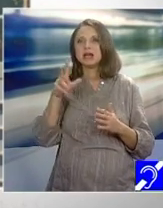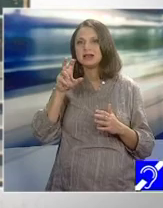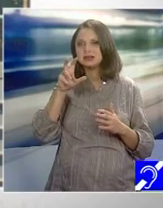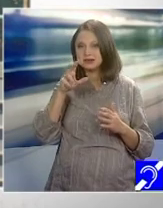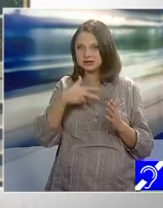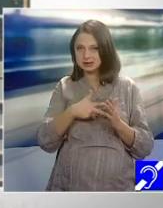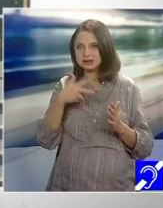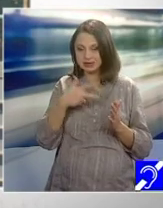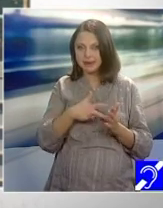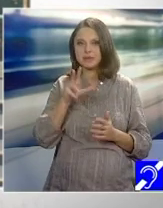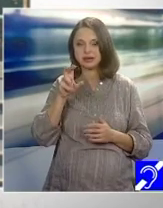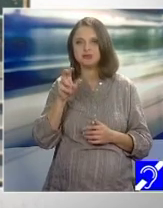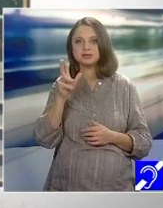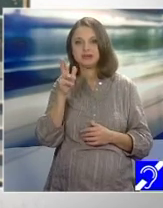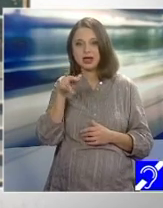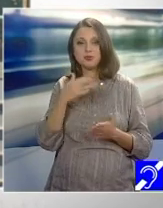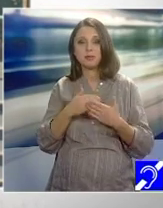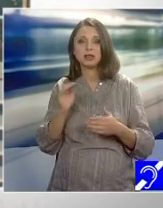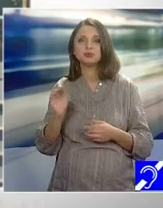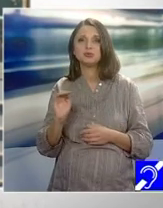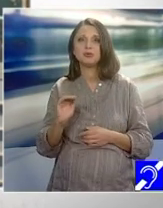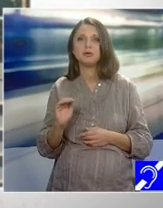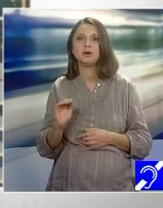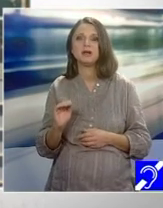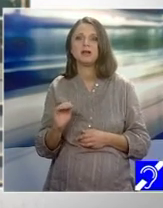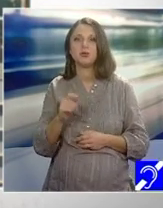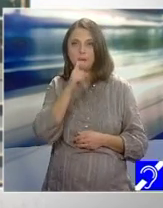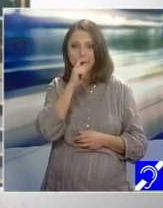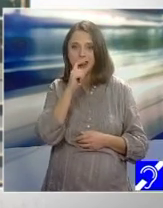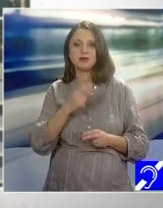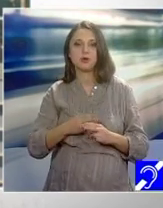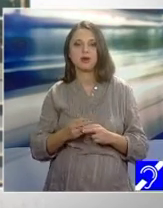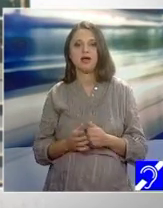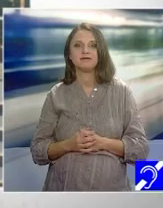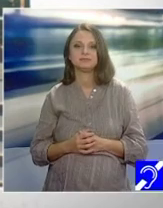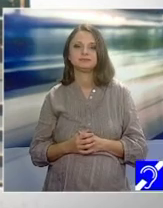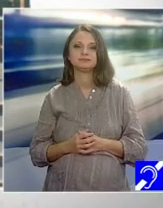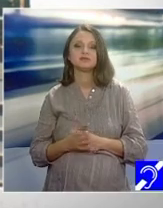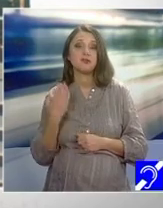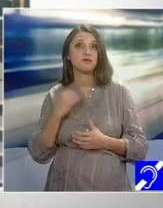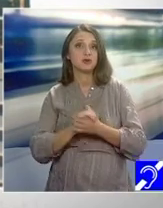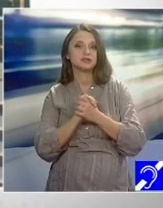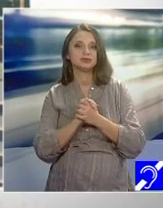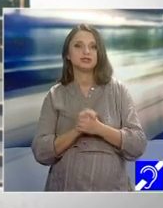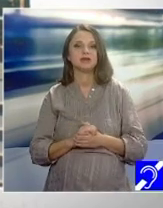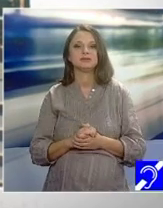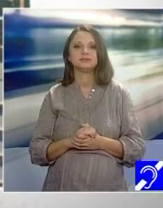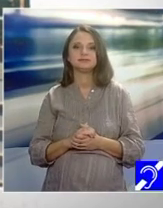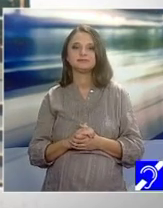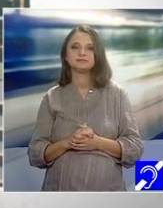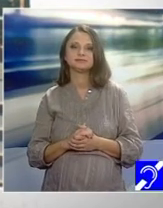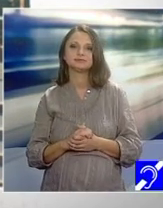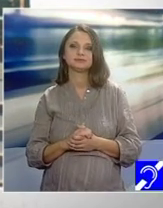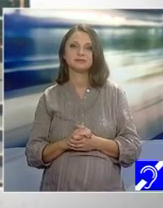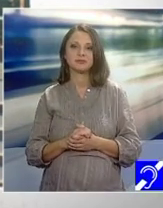de euro. Am catalogat-o ca fiind un succes, având în vedere că a fost prima. Ce e cel mai fain e că Edward și prin ajutorul